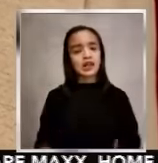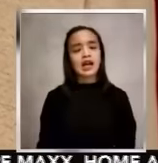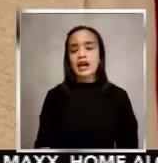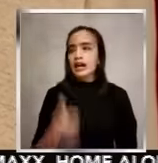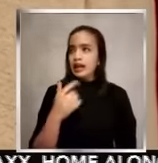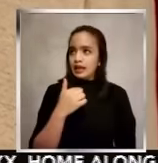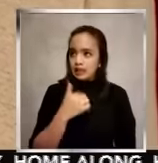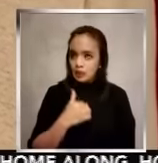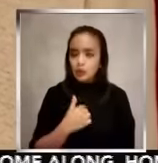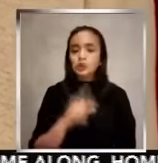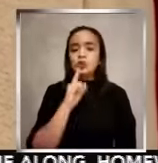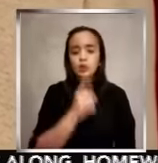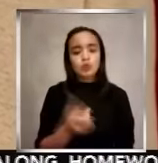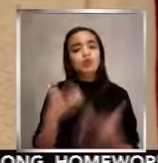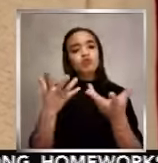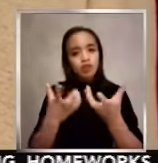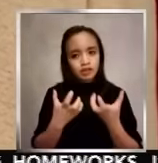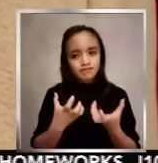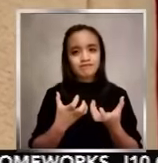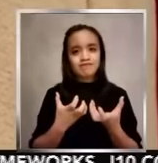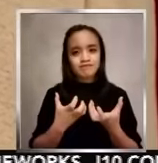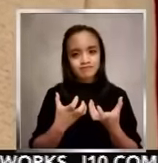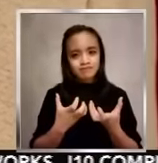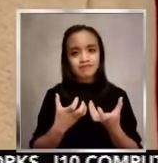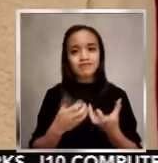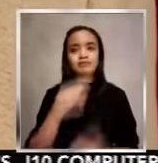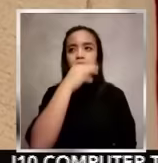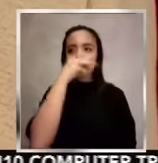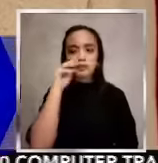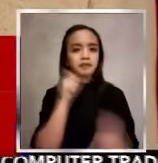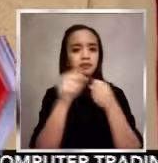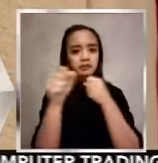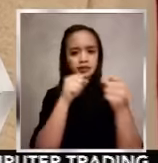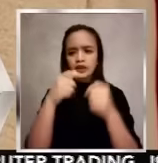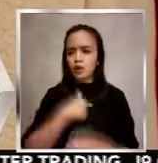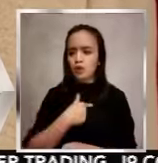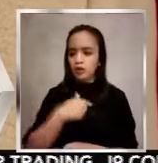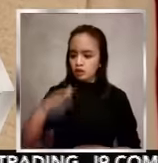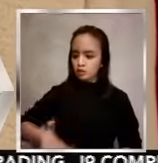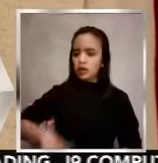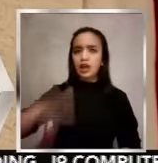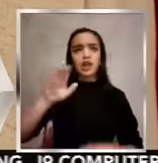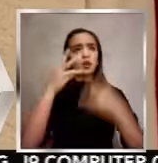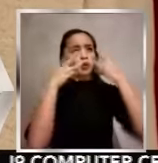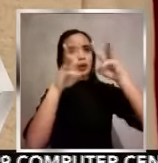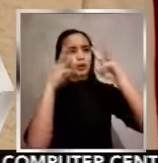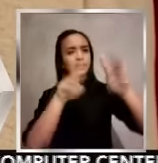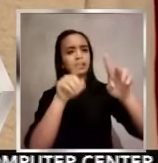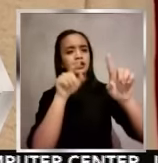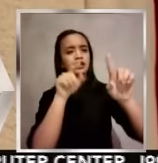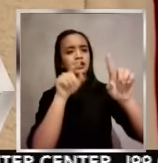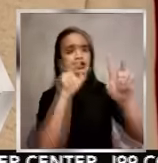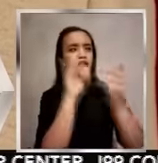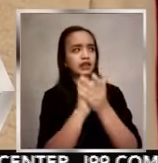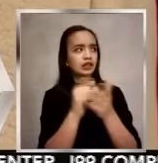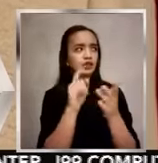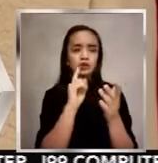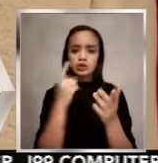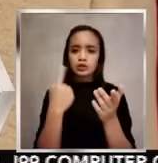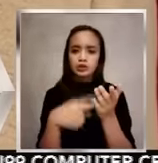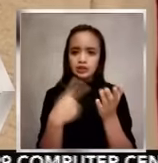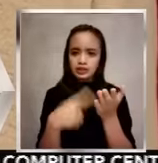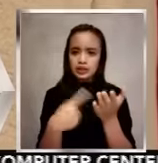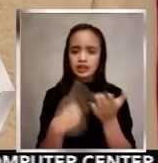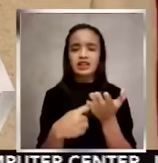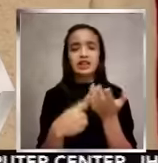meet a many pack Yeah I grew up watching him so we were talking I had a I had Filipino friends um